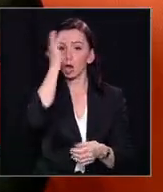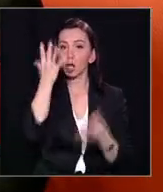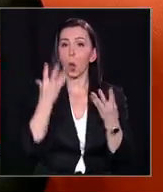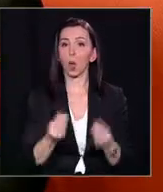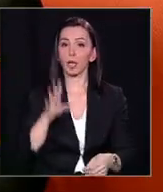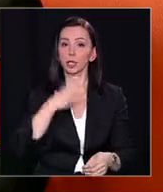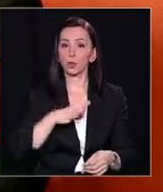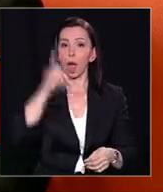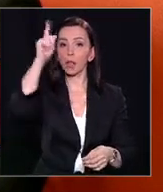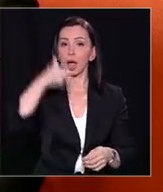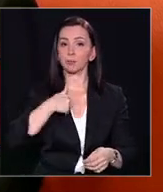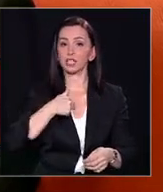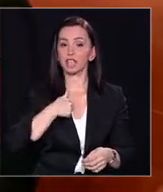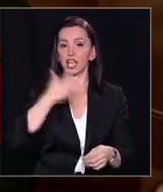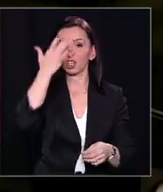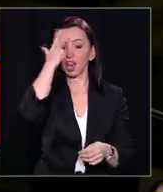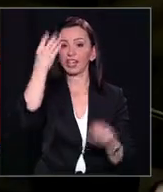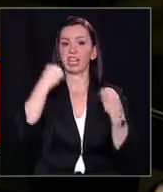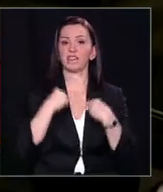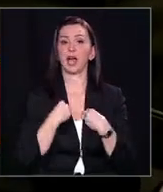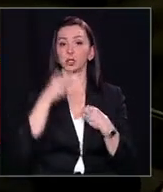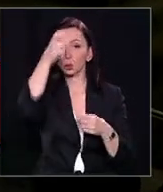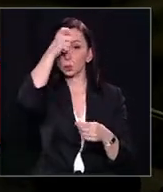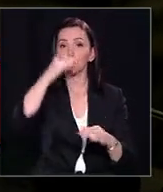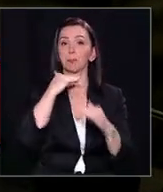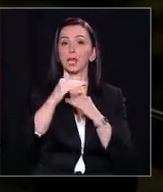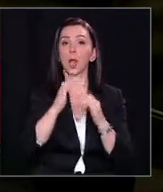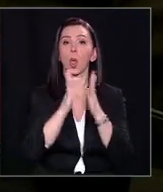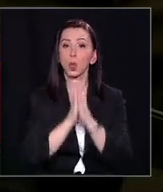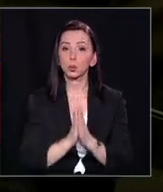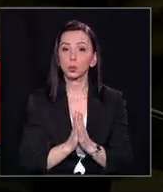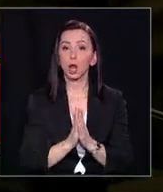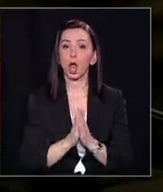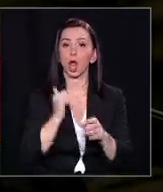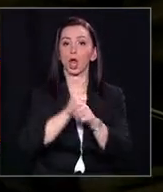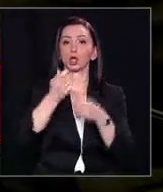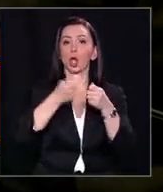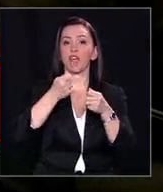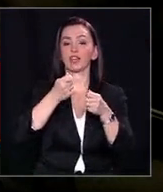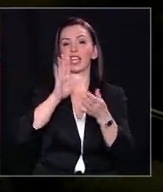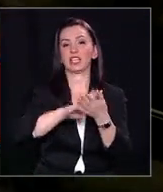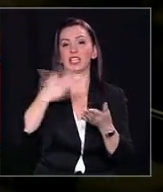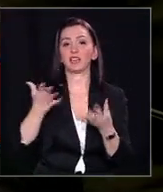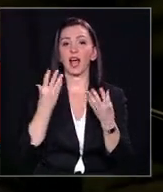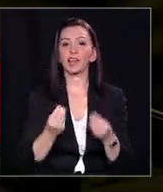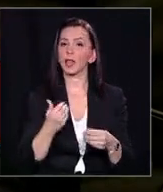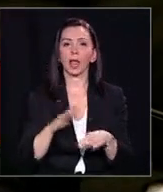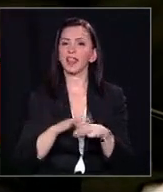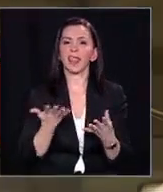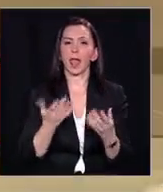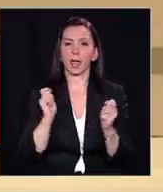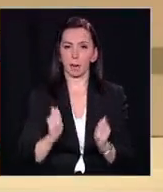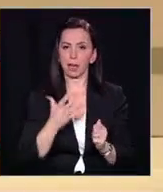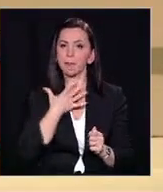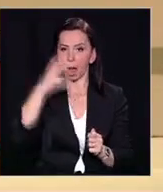istiyorum. Allah bize şehadeti ihsan etsin. Türk milletinden özür dileyerek görevinden istifa etti. Ne yapalım, asalım mı